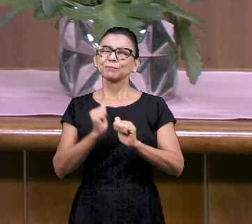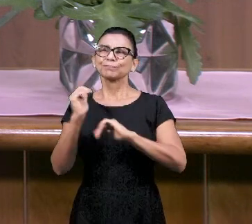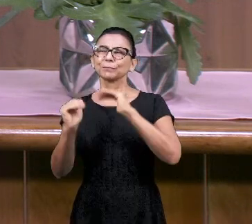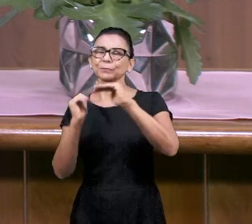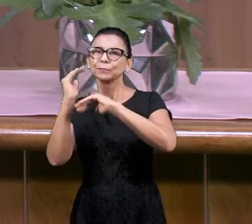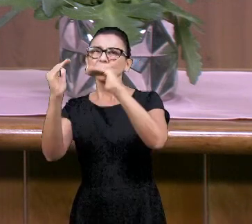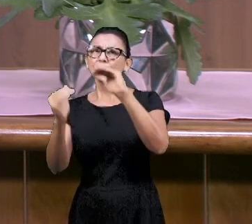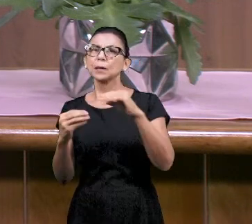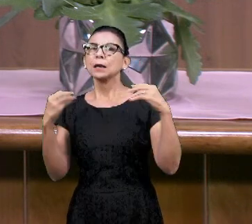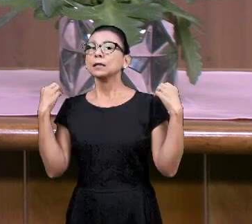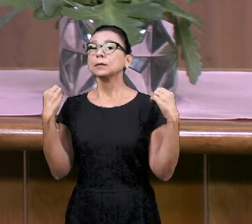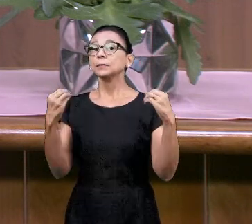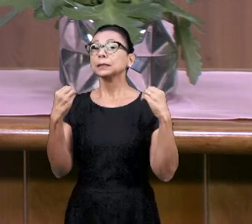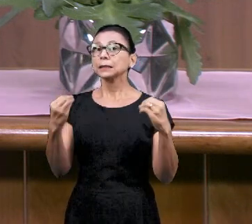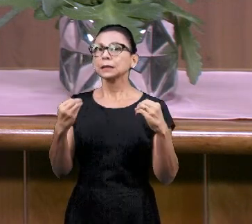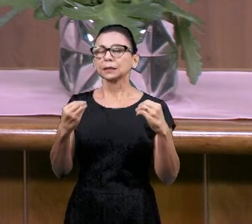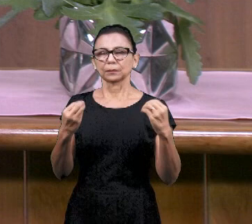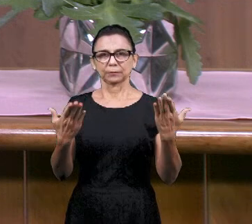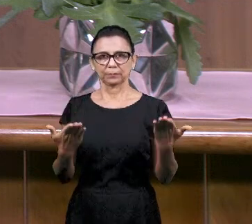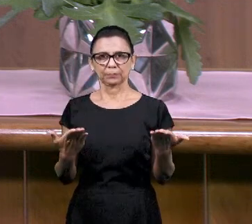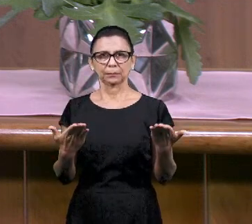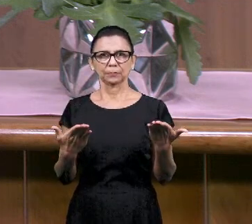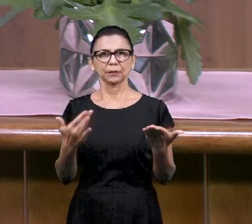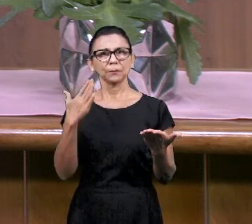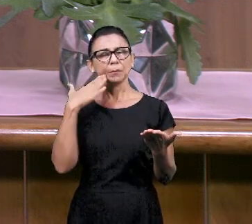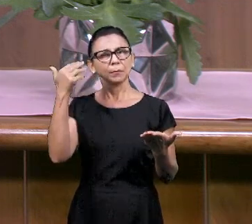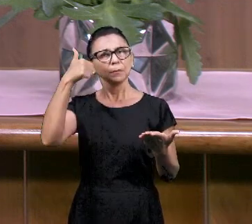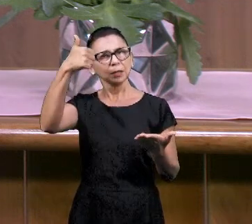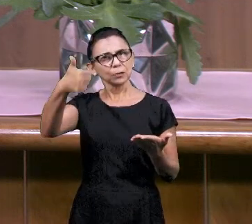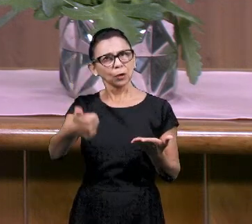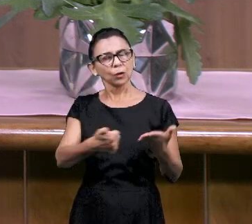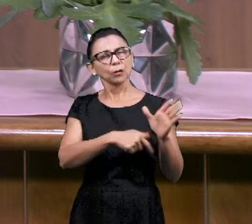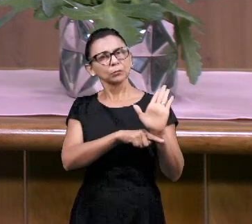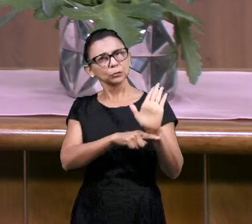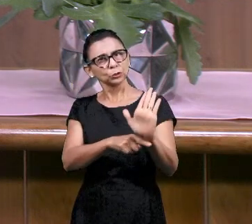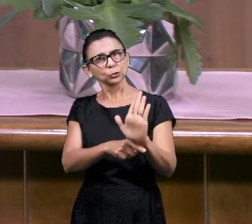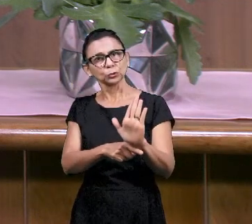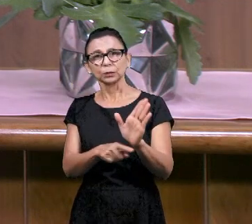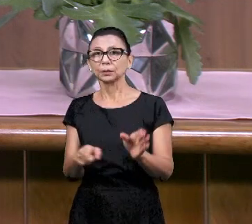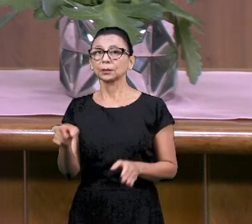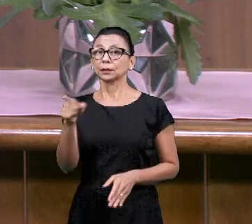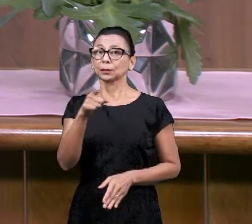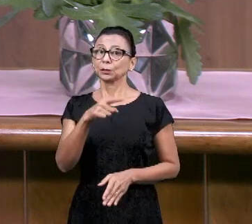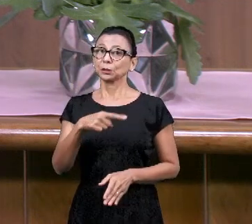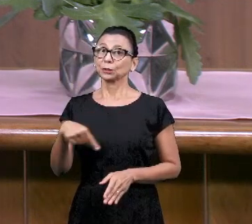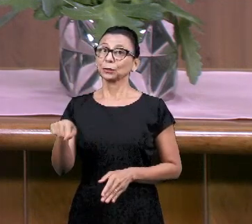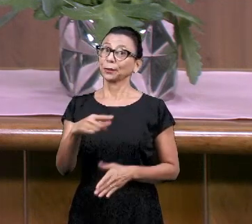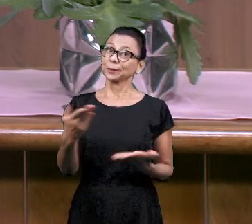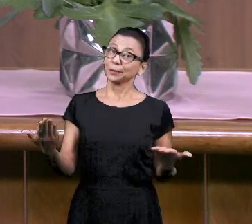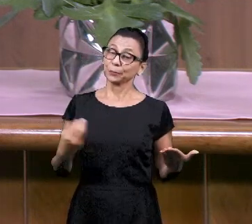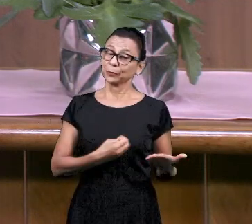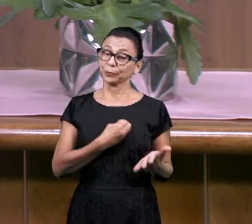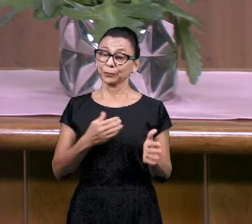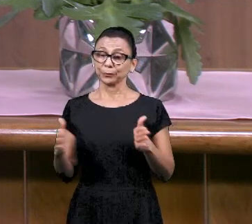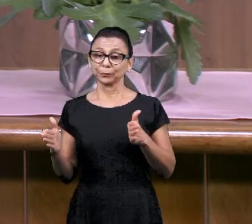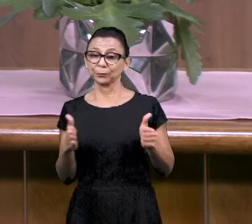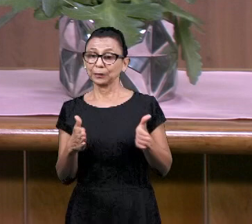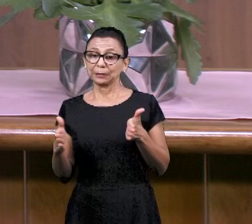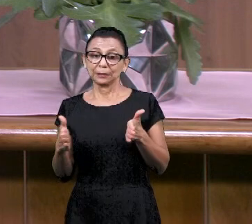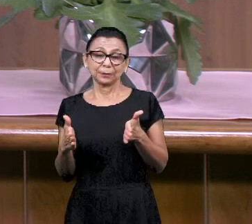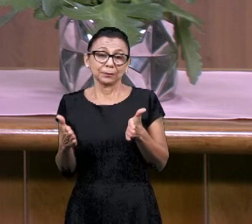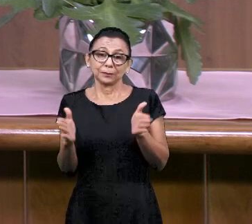afin de mieux répondre. En fin de compte, nous tous, nous vivons une phase de notre histoire, de notre vie que